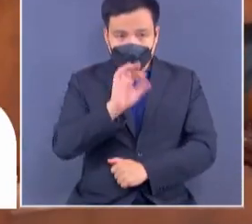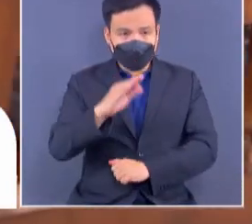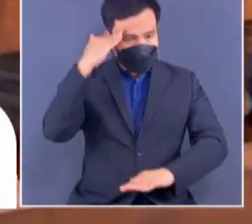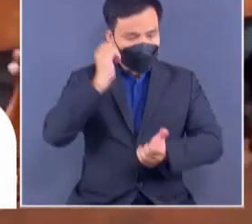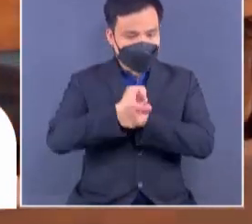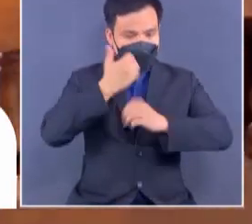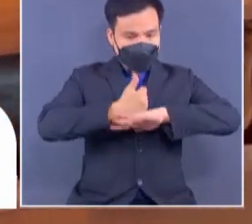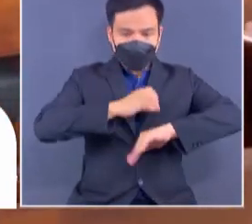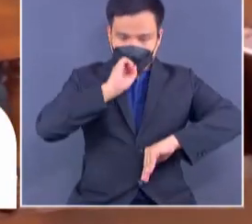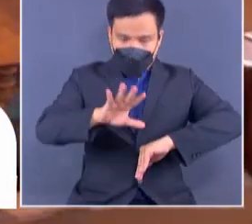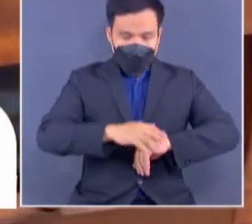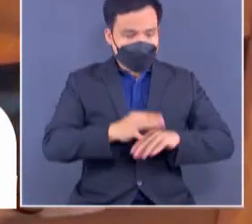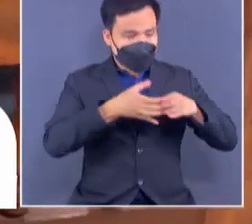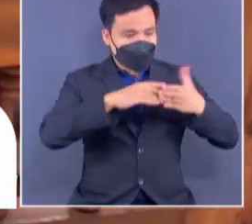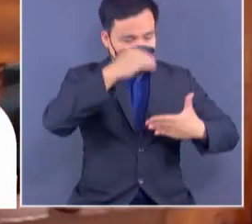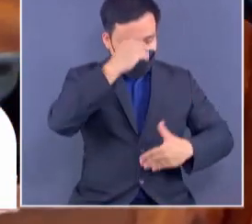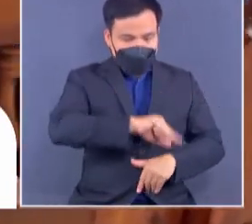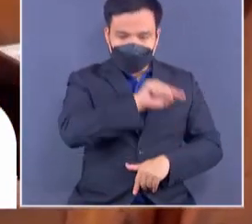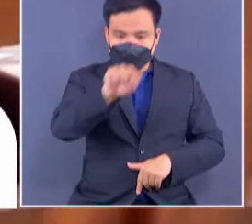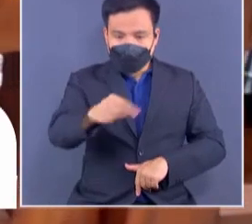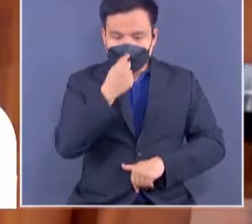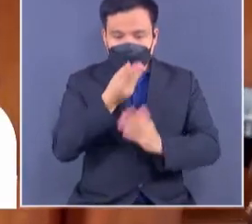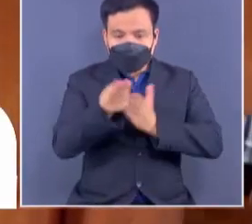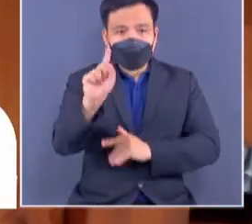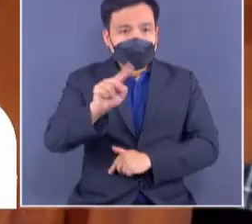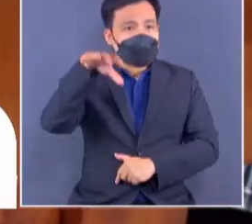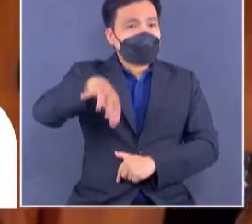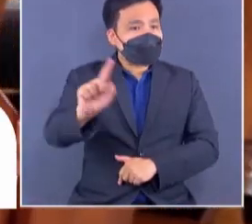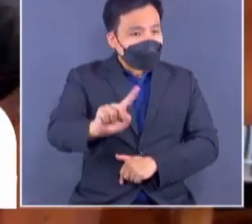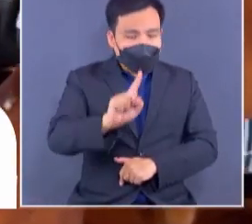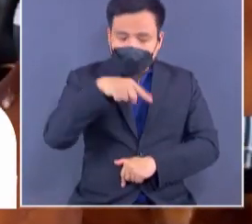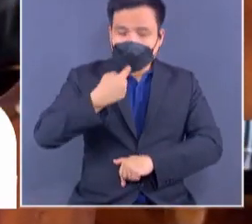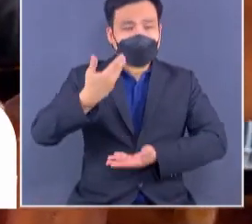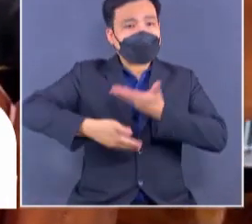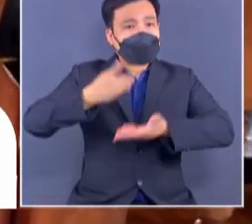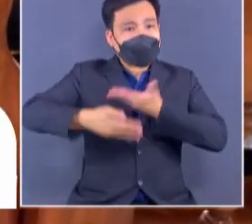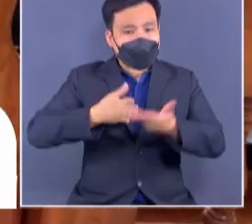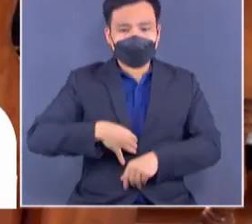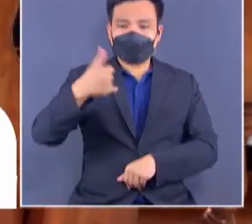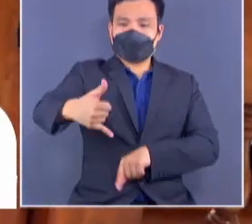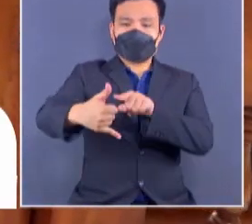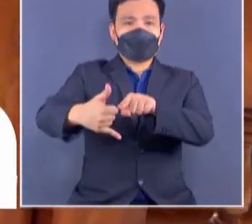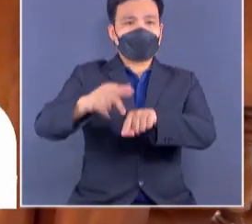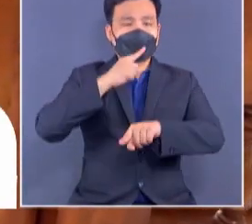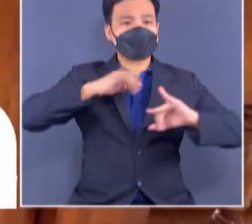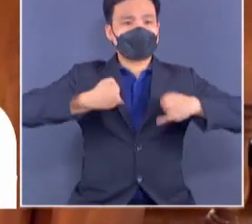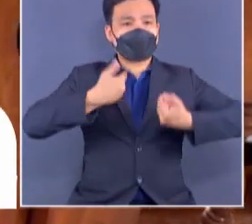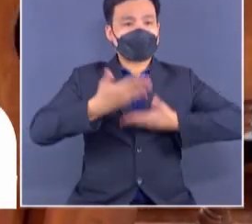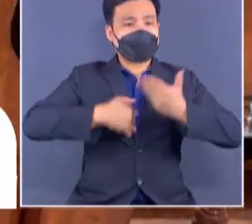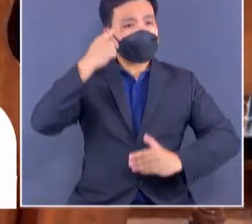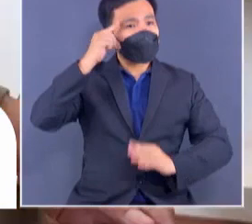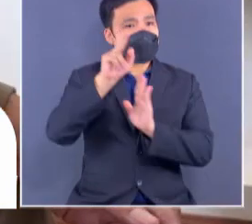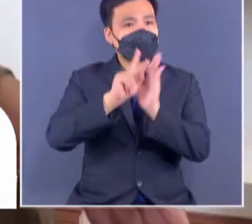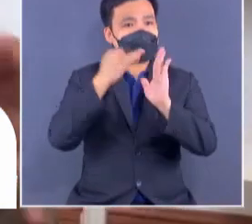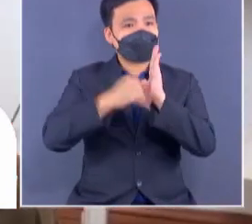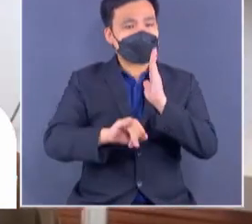ที่ไหนซื้อที่ตลาดนัดใดซื้อกับคนขายคนไหนเพราะมันผิดกฎหมายขายให้เด็กอายุ